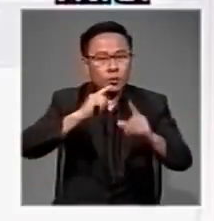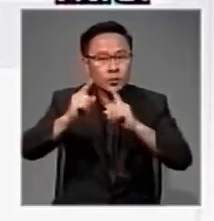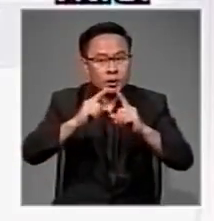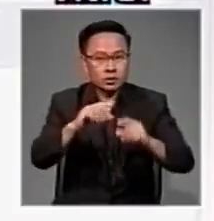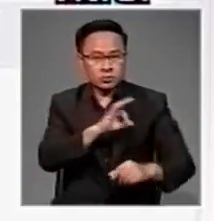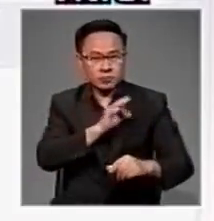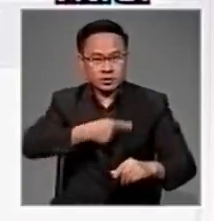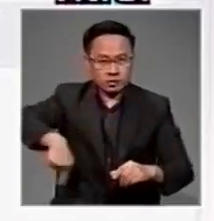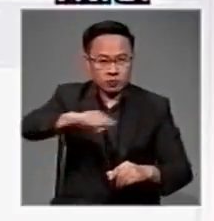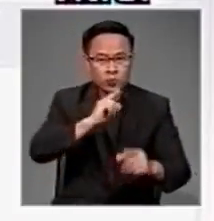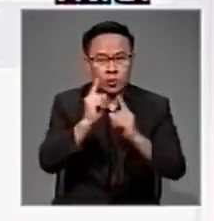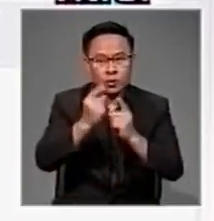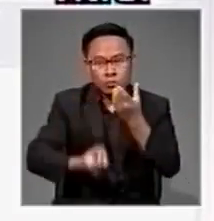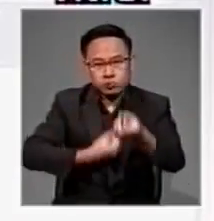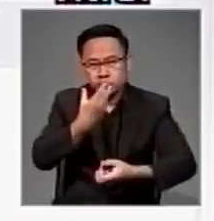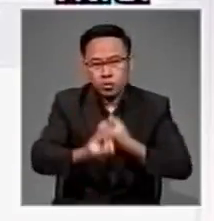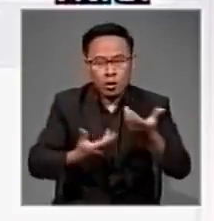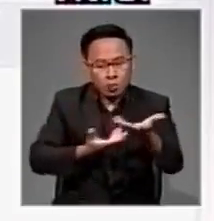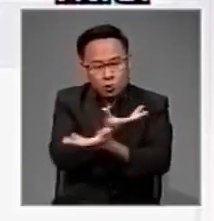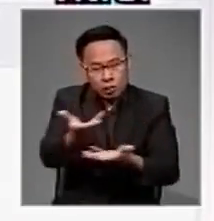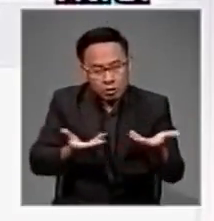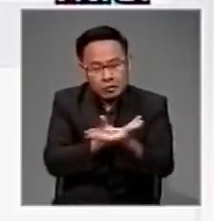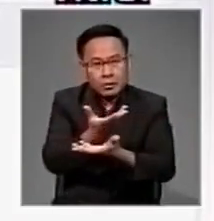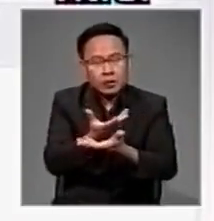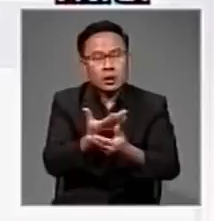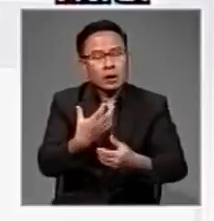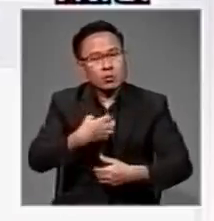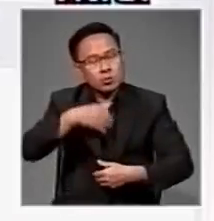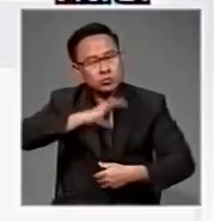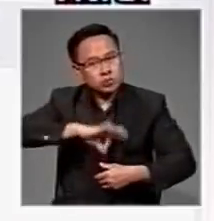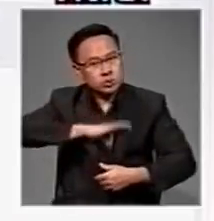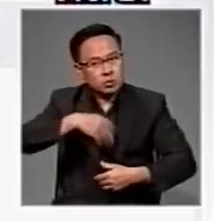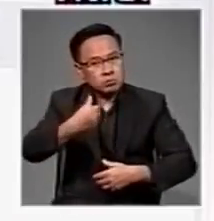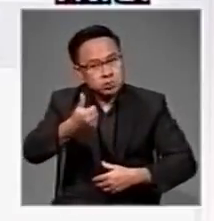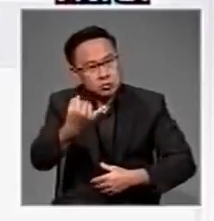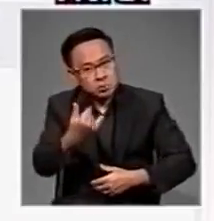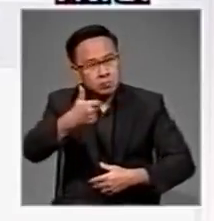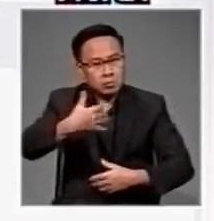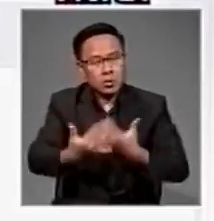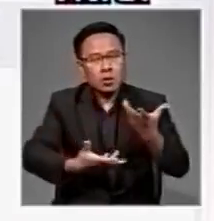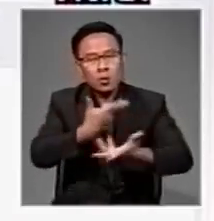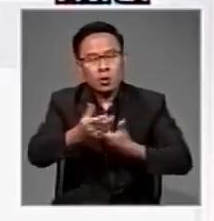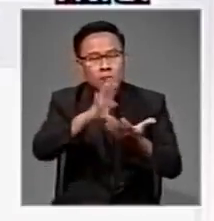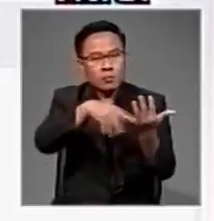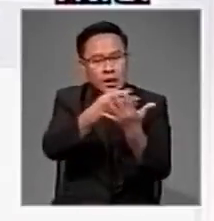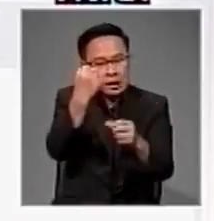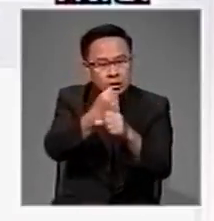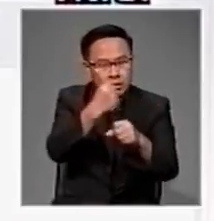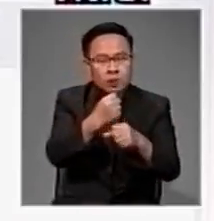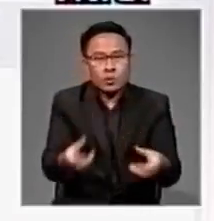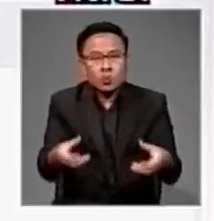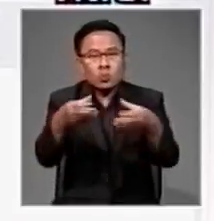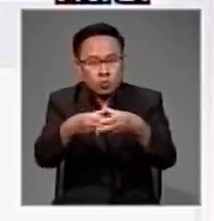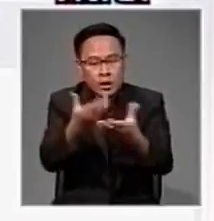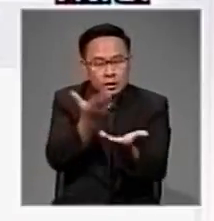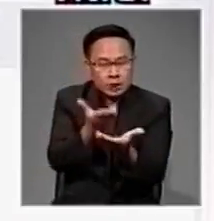ข้ามาเราก็เริ่มทำโครงการเริ่มทำโครงการเรียกสมาชิกเรียกชาวบ้านเข้าคุยมีการประชุมวาง